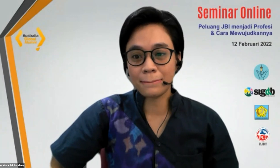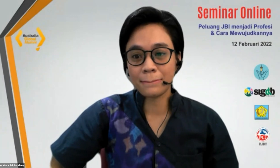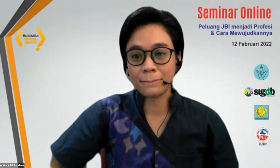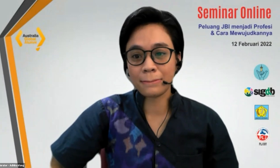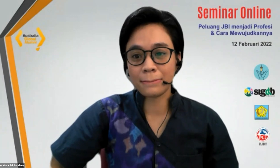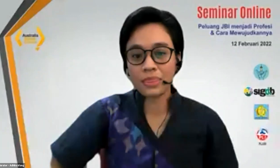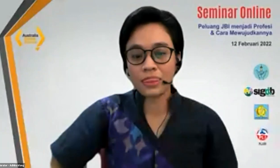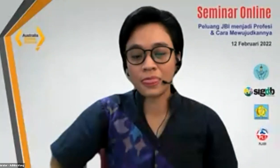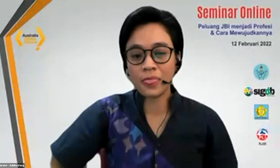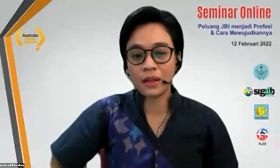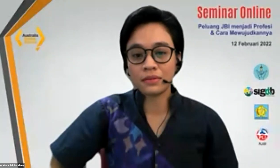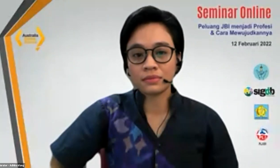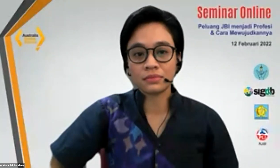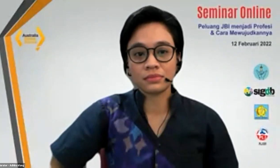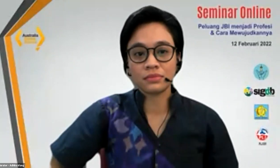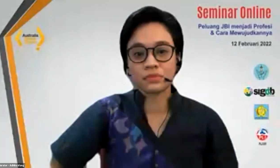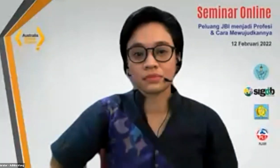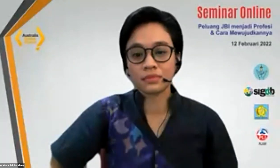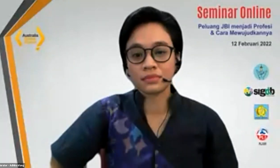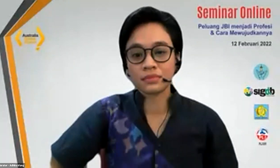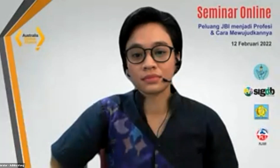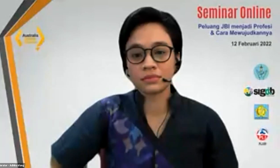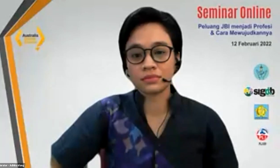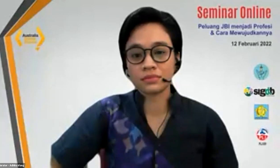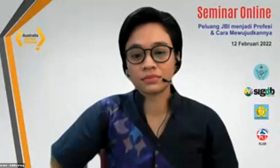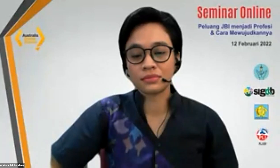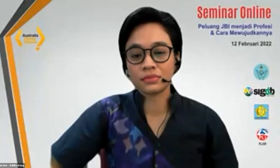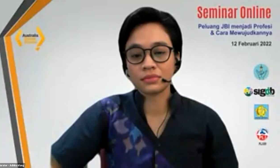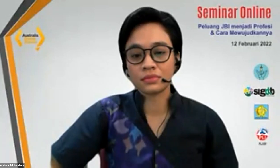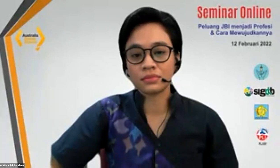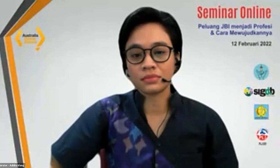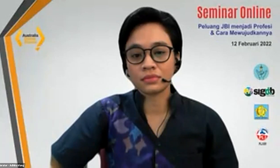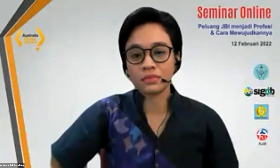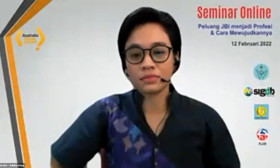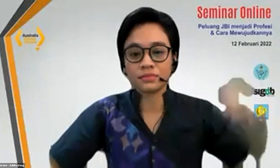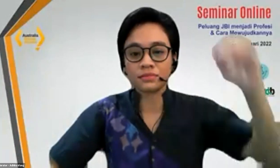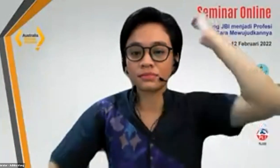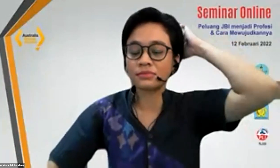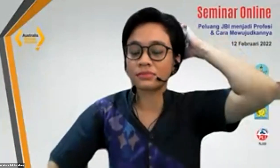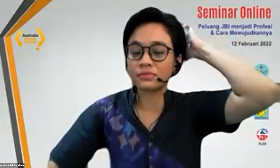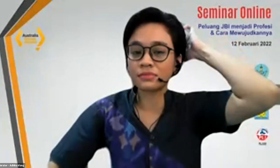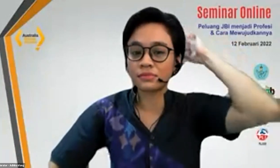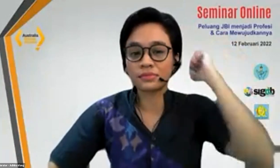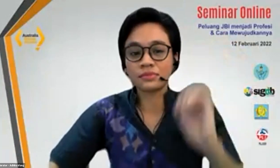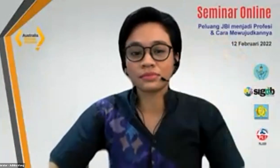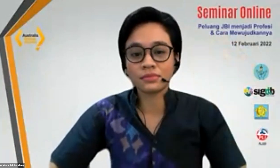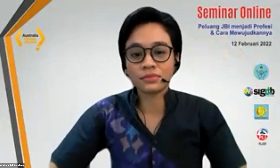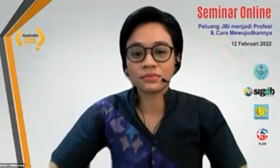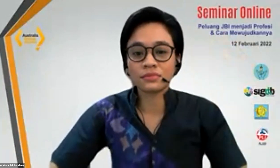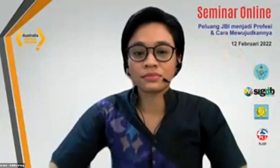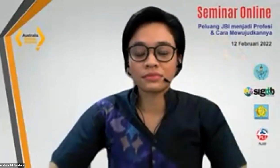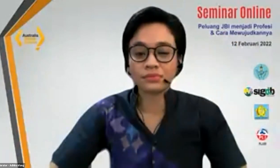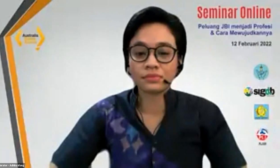di luar bizindo teman-teman kita yang pengguna Chibi Hai itu apakah